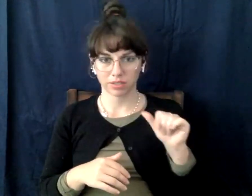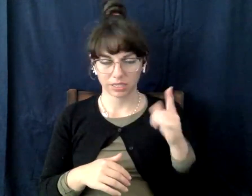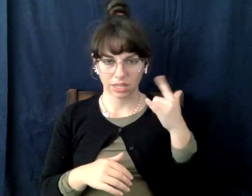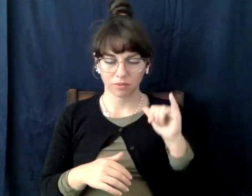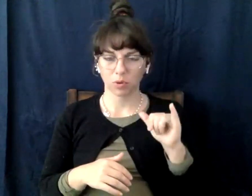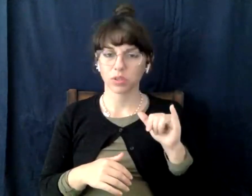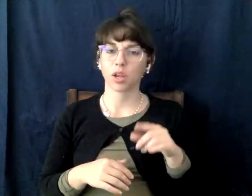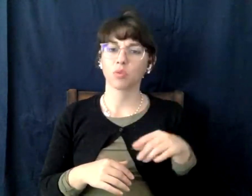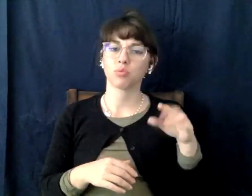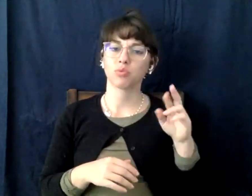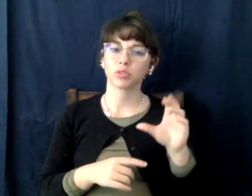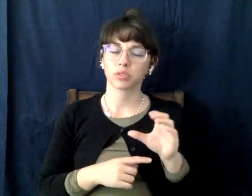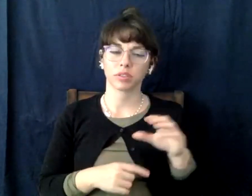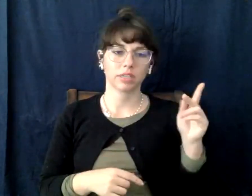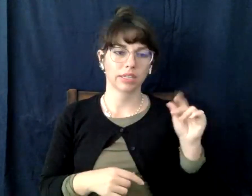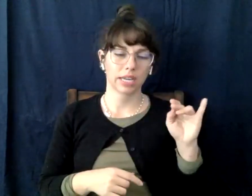Oh, thank our questions